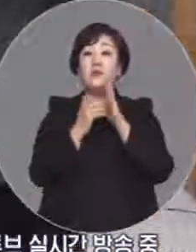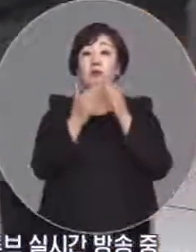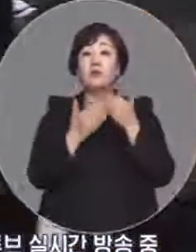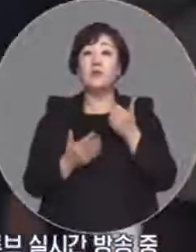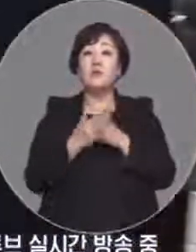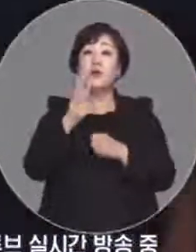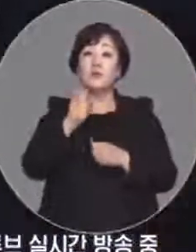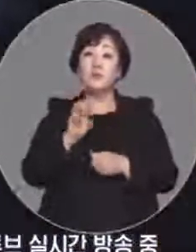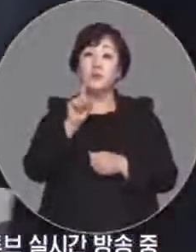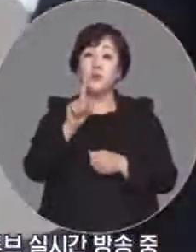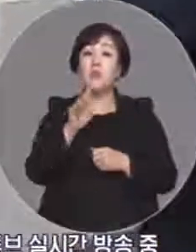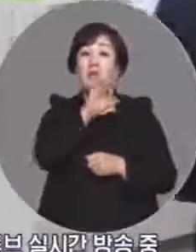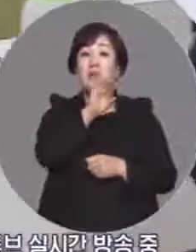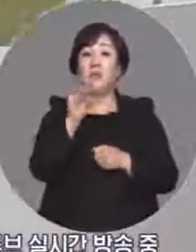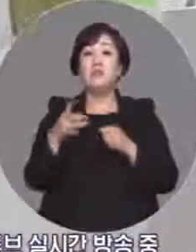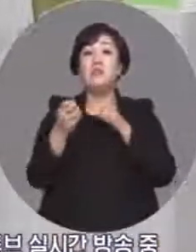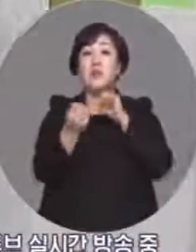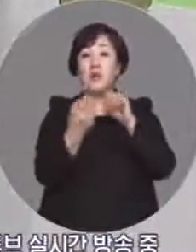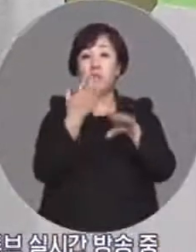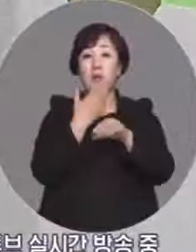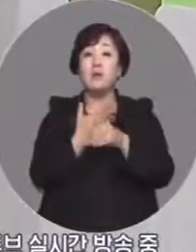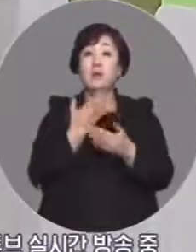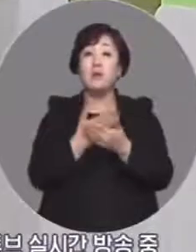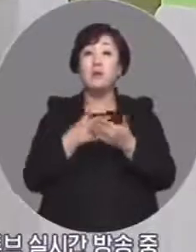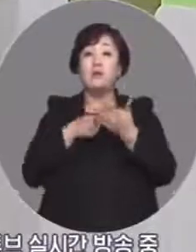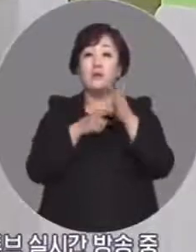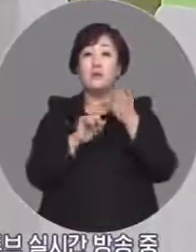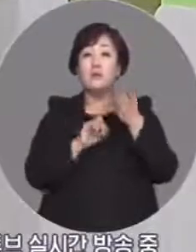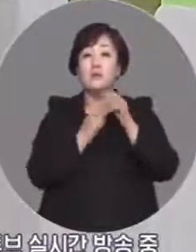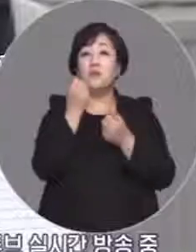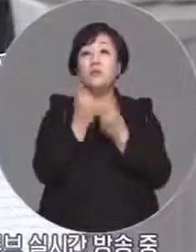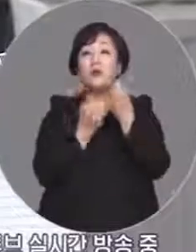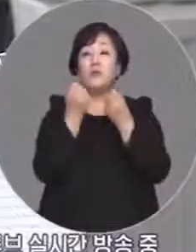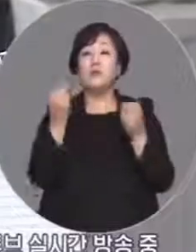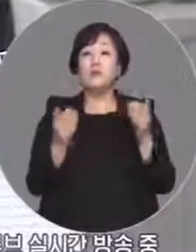각 후보에게 답변을 받아 발표할 예정이라고 설명했습니다